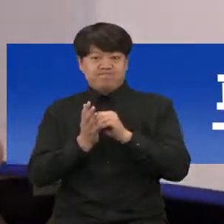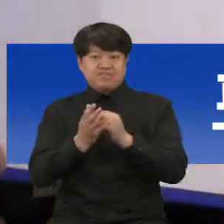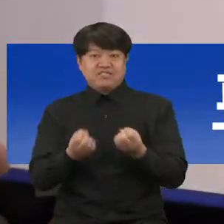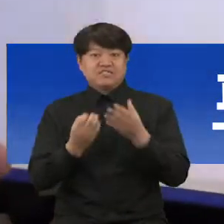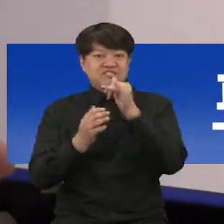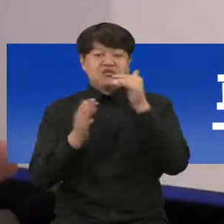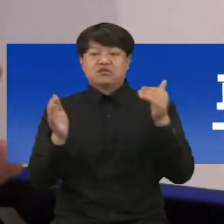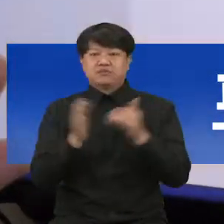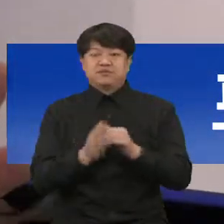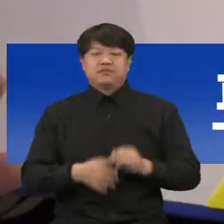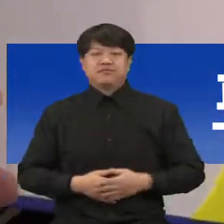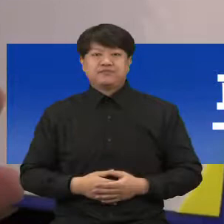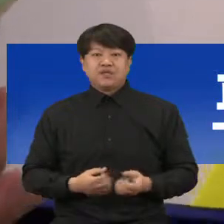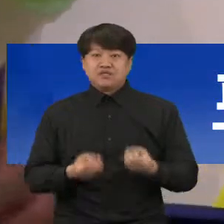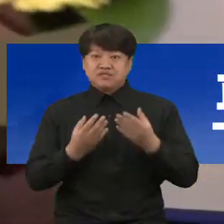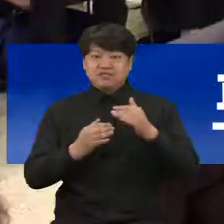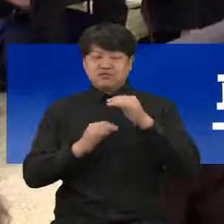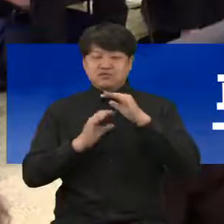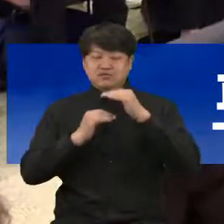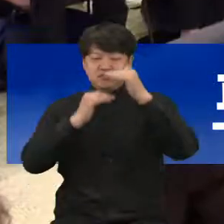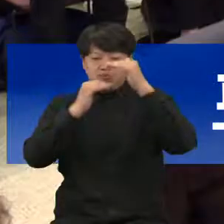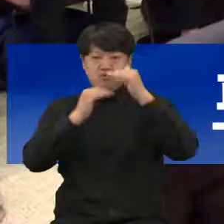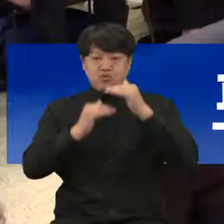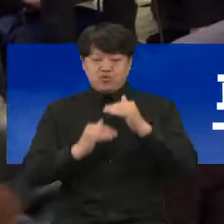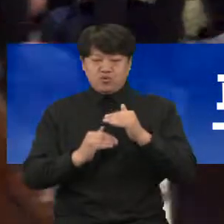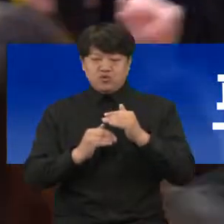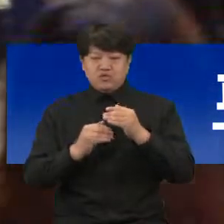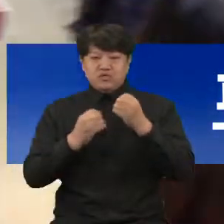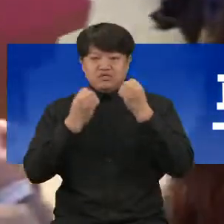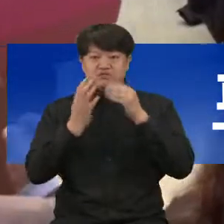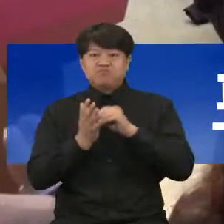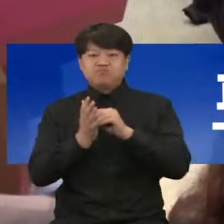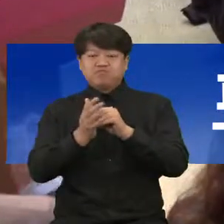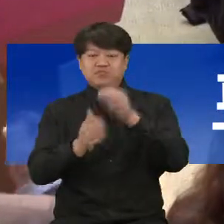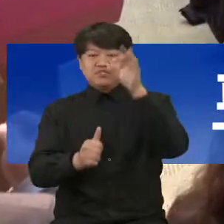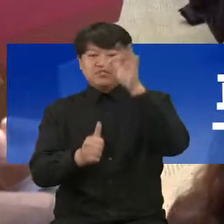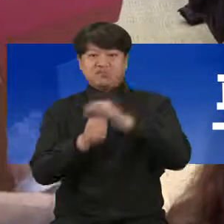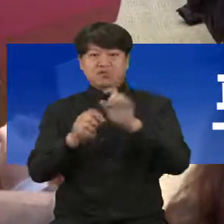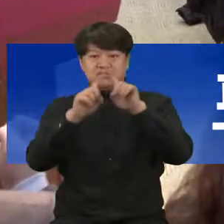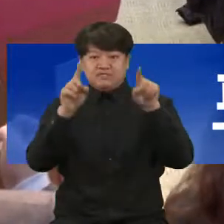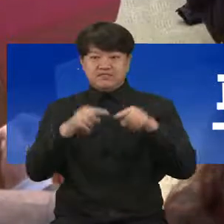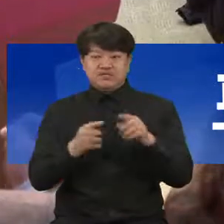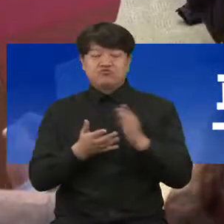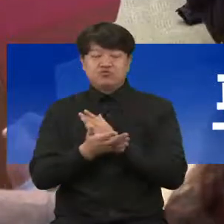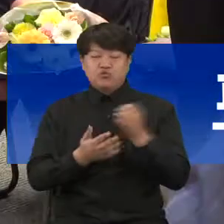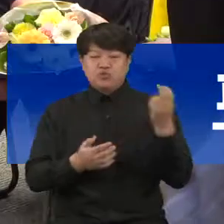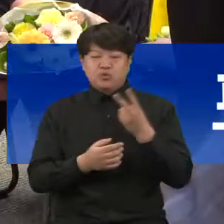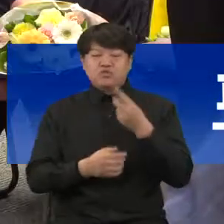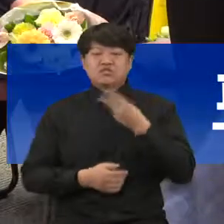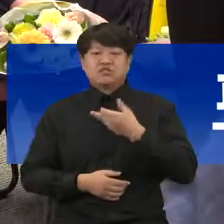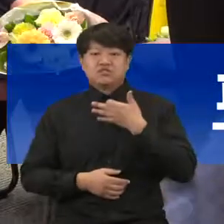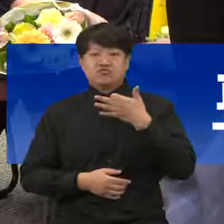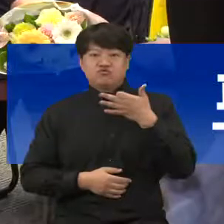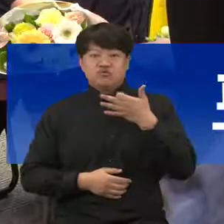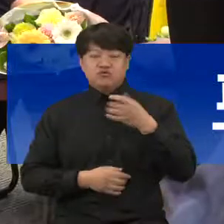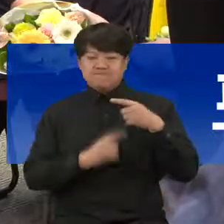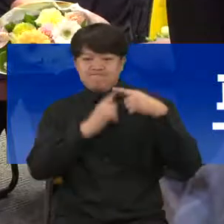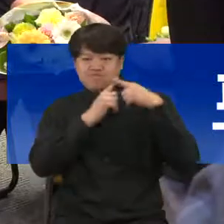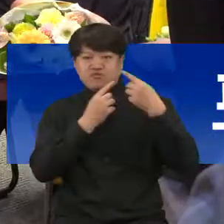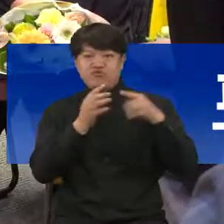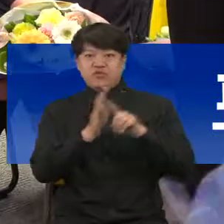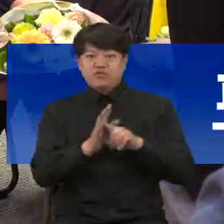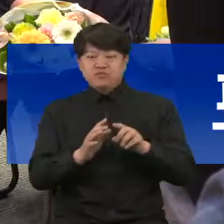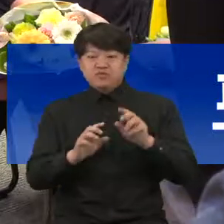단원 입단식 이 있었습니다 이날 입단식에서 는 신규 단원 임용 장수 여 를 비롯해 2019년 도 필슨